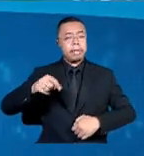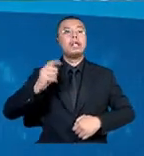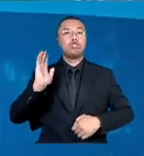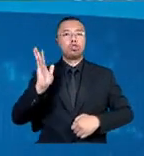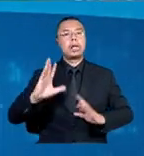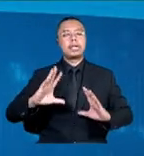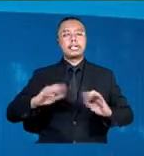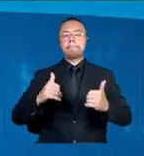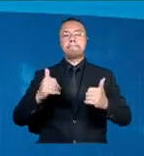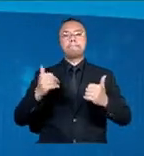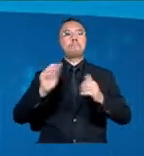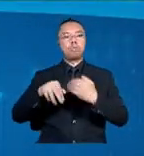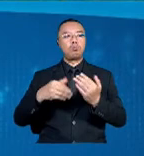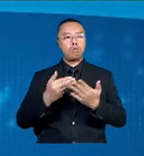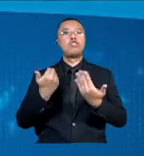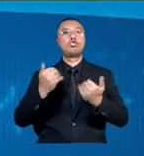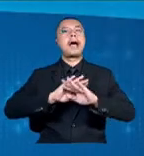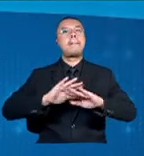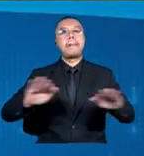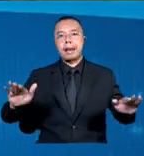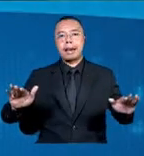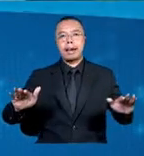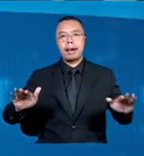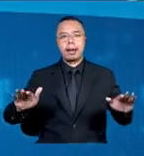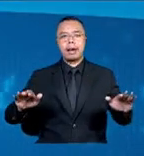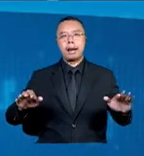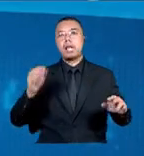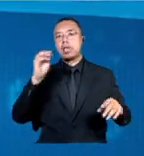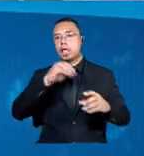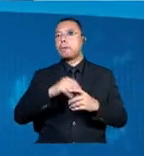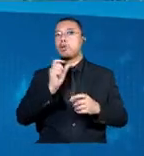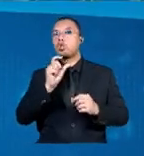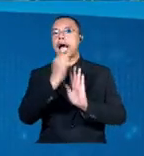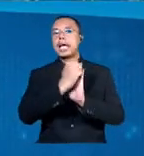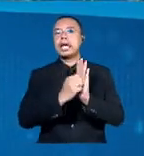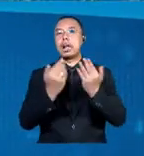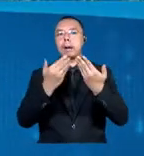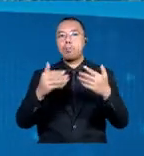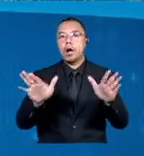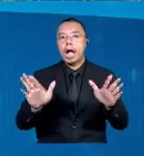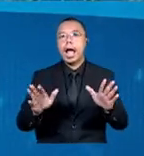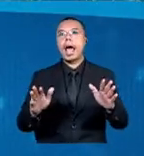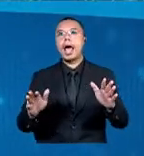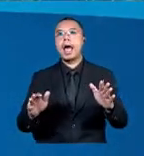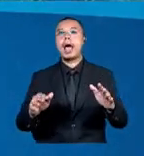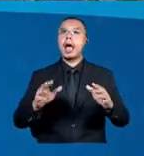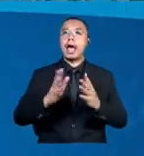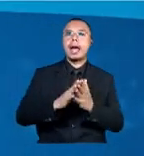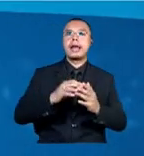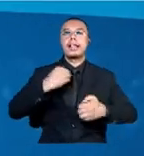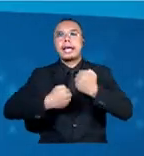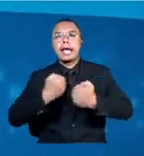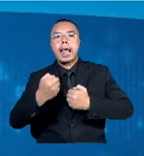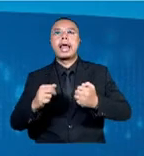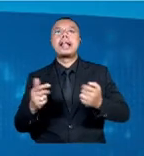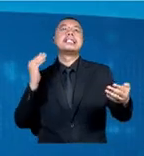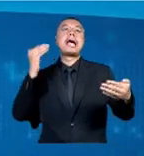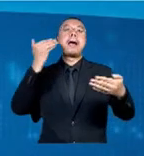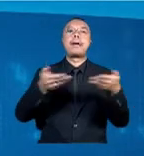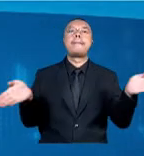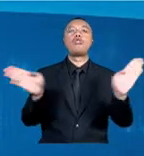siap 90% dalam acara pembukaan dan pelaksanaan sampai dengan penutupan di